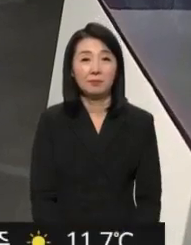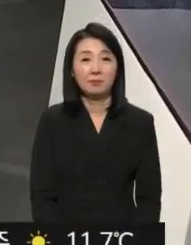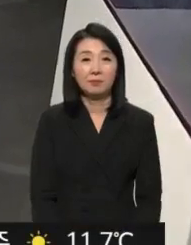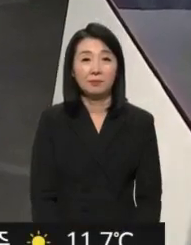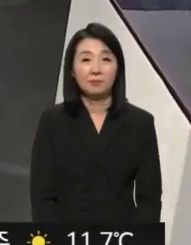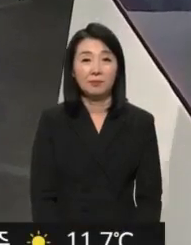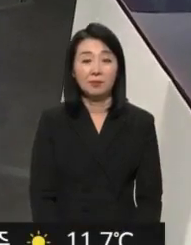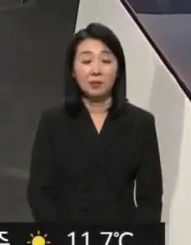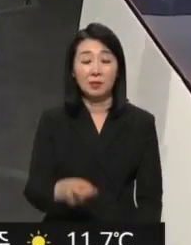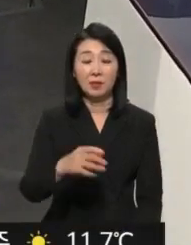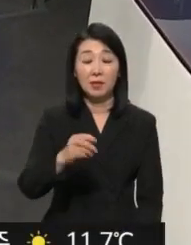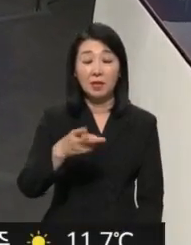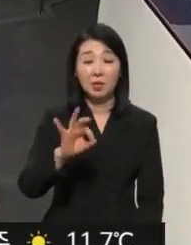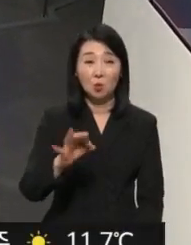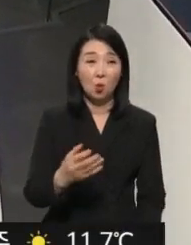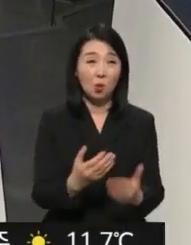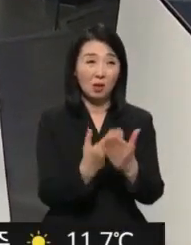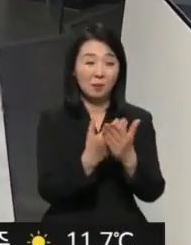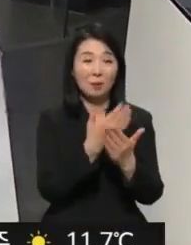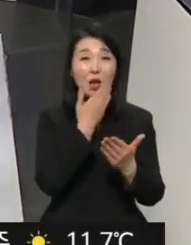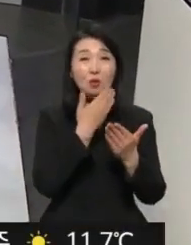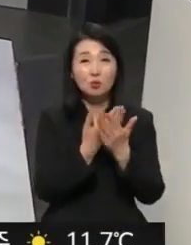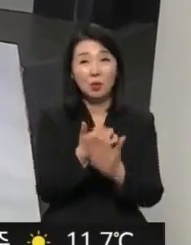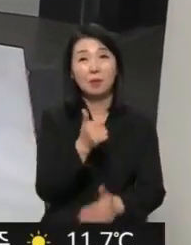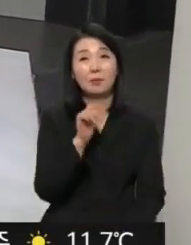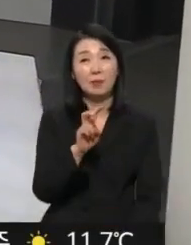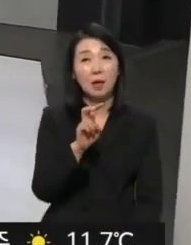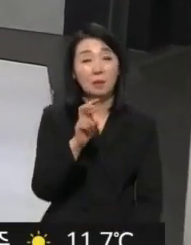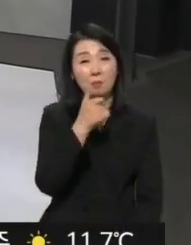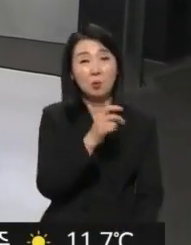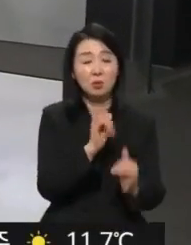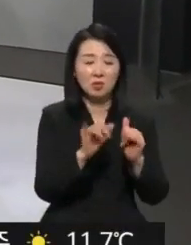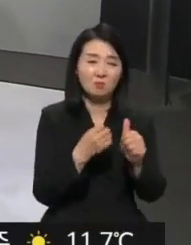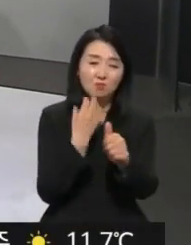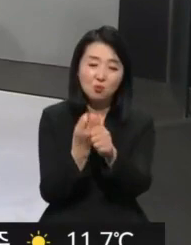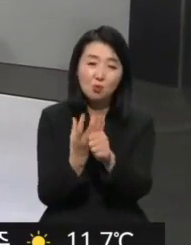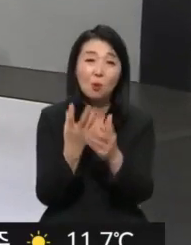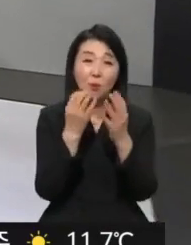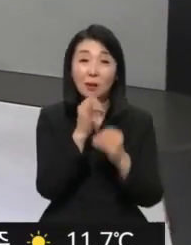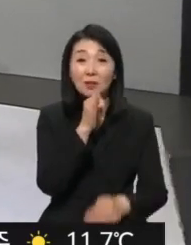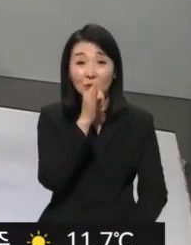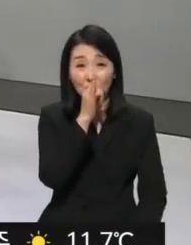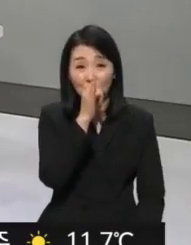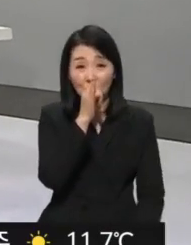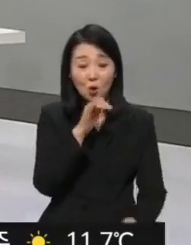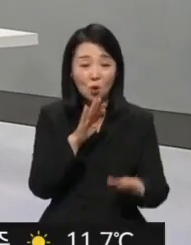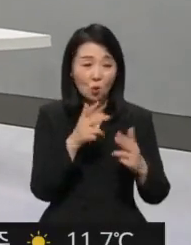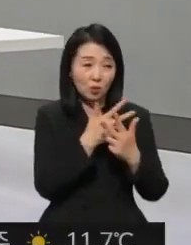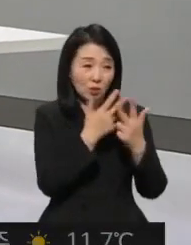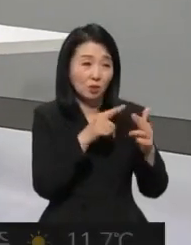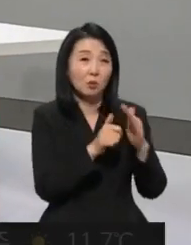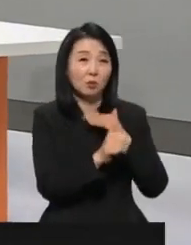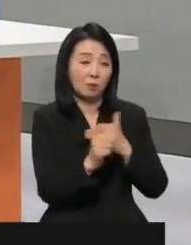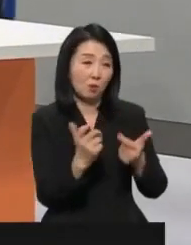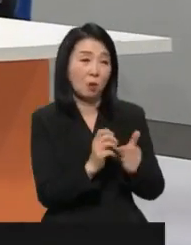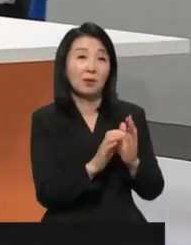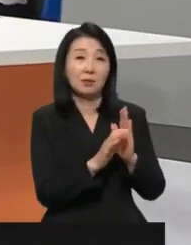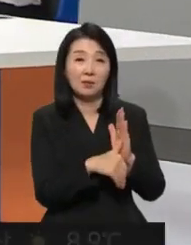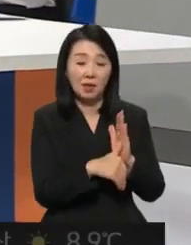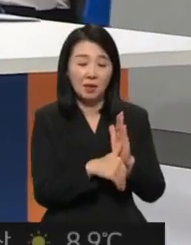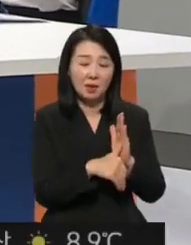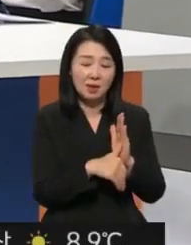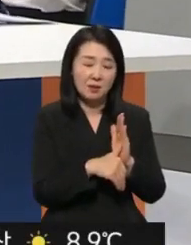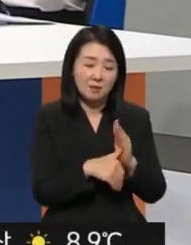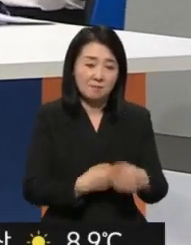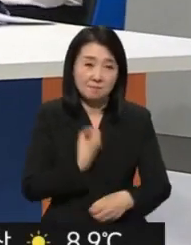대장동 개발 사업의 핵심 인물인 나목변호사가 그동안 폭로를 많이 좀 이어갔잖아요 오늘 이재명 대표가 회의에서